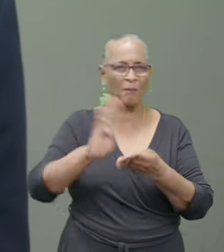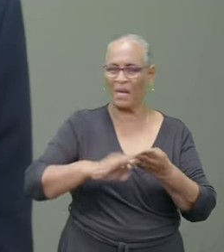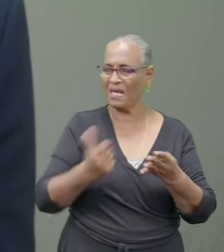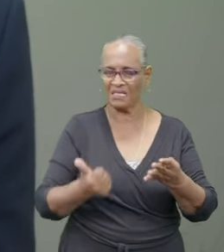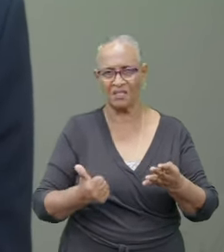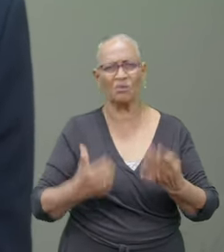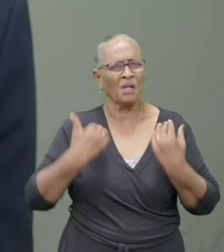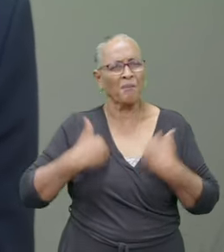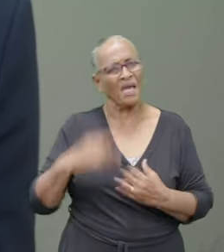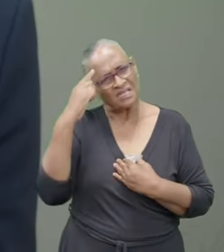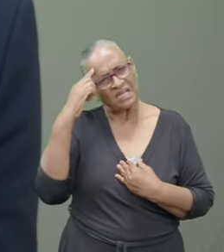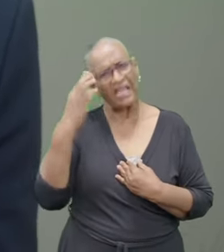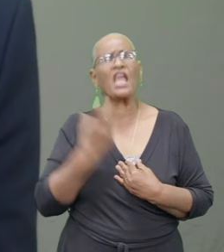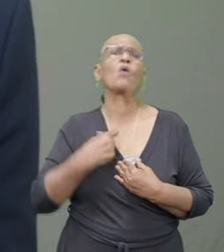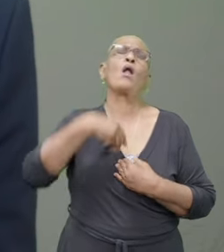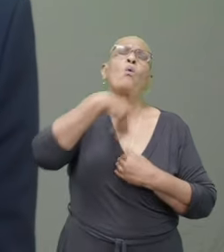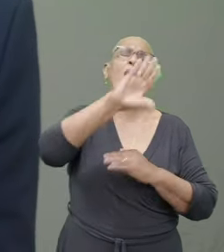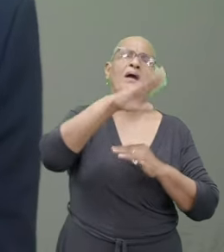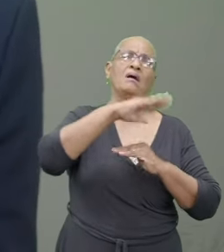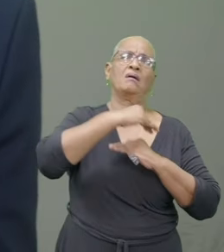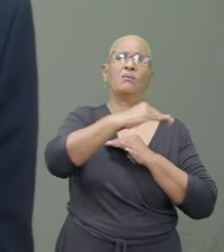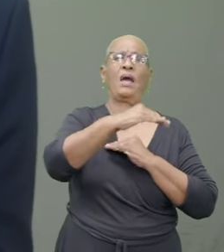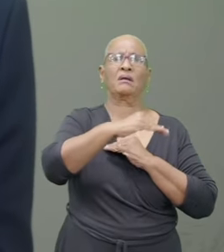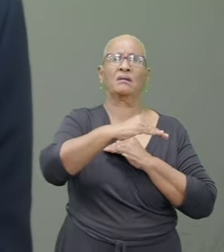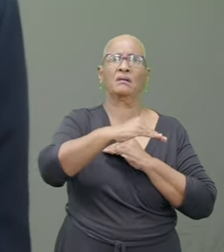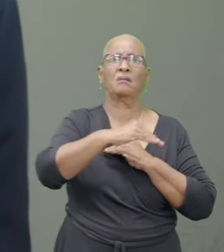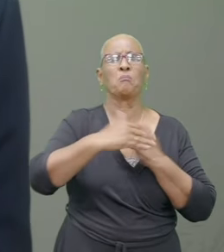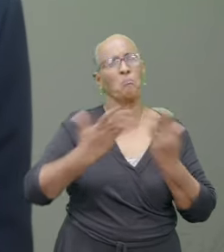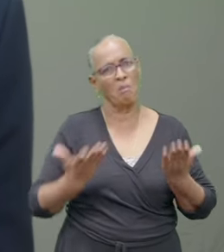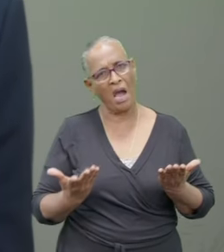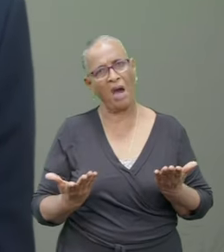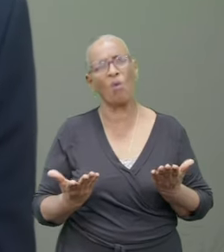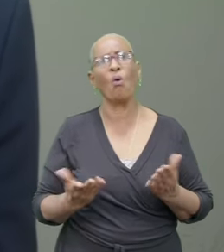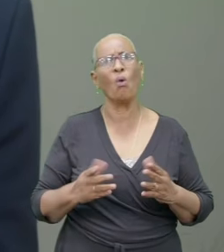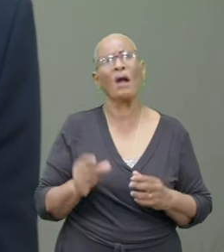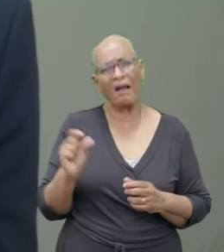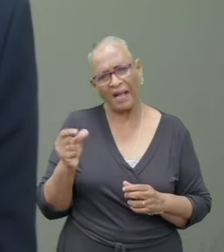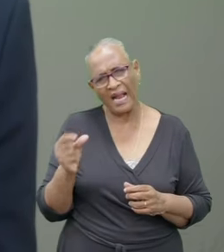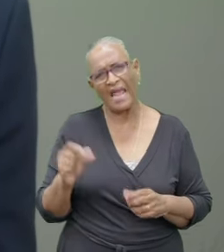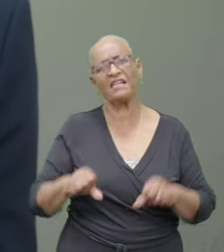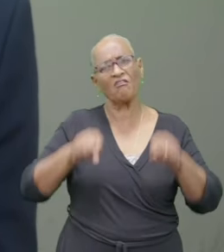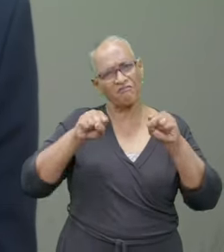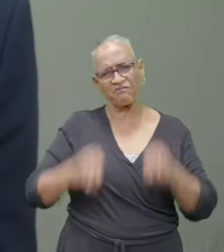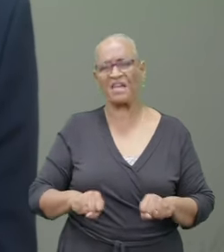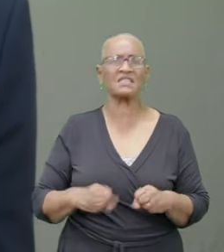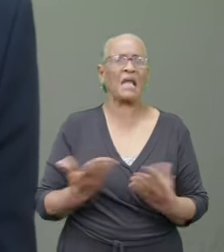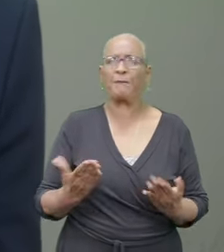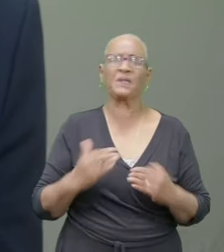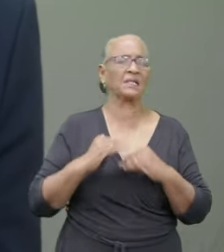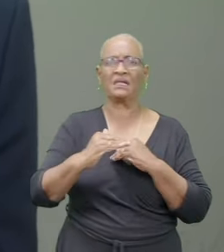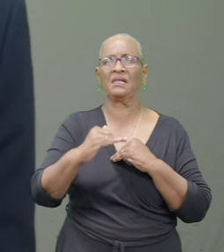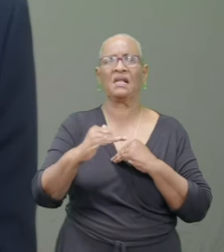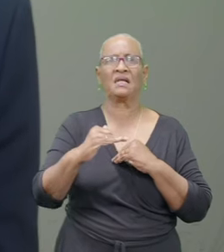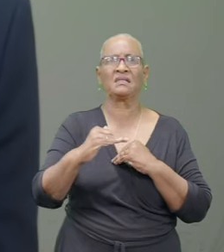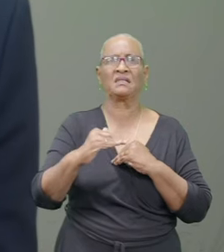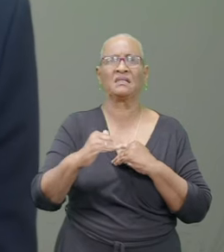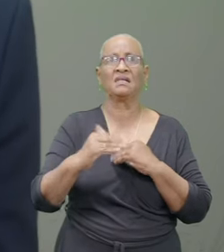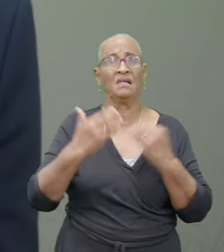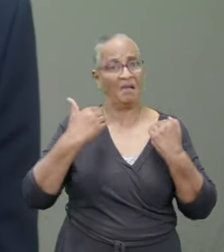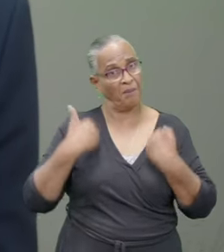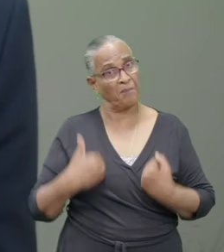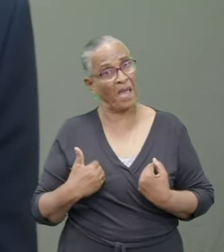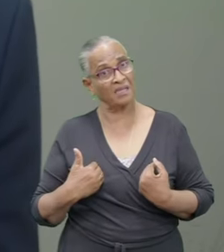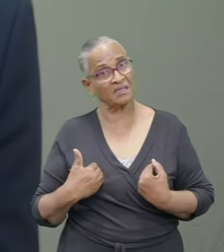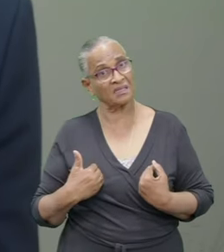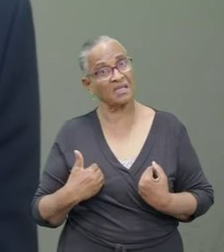Dat zijn allemaal omstandigheden, maar ook macro-economische stabiliteit in het land. Is bepalend als er een pushfactor,